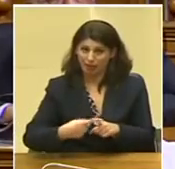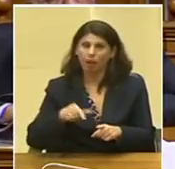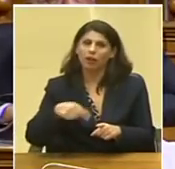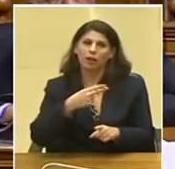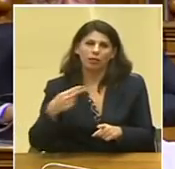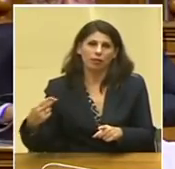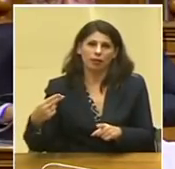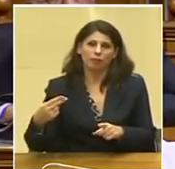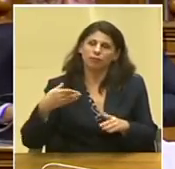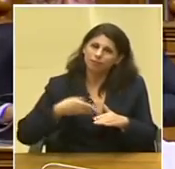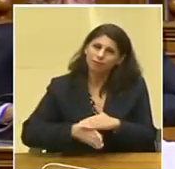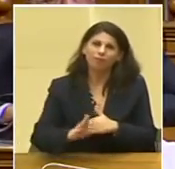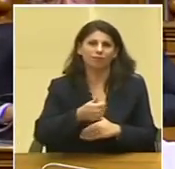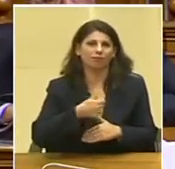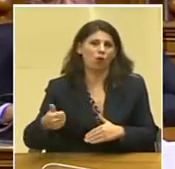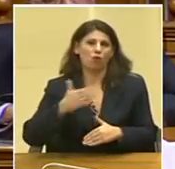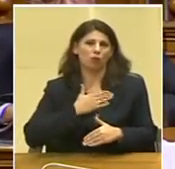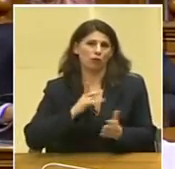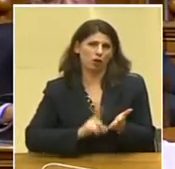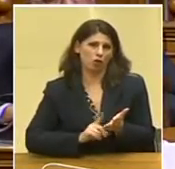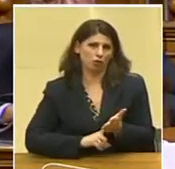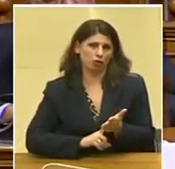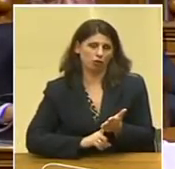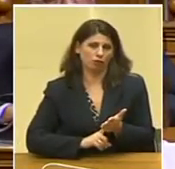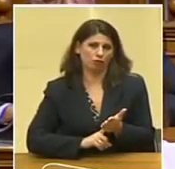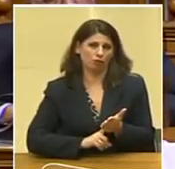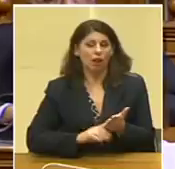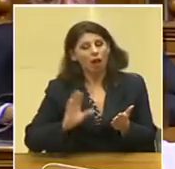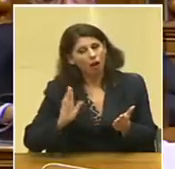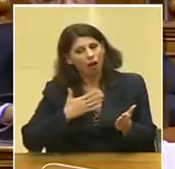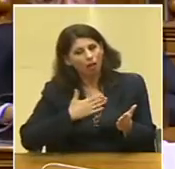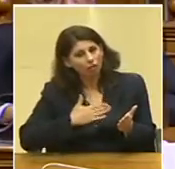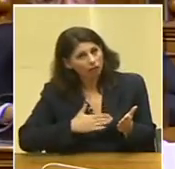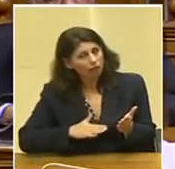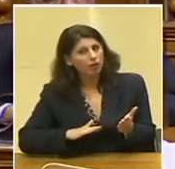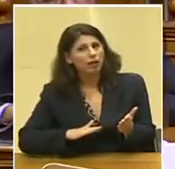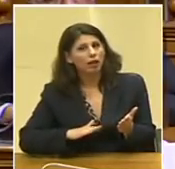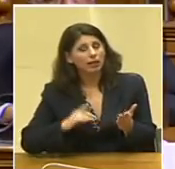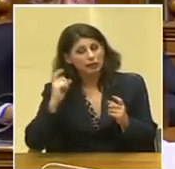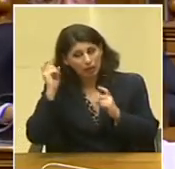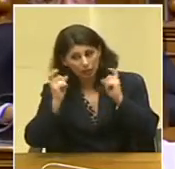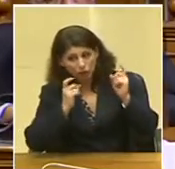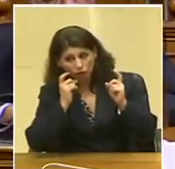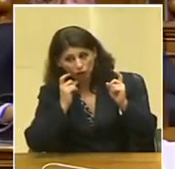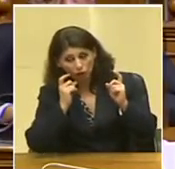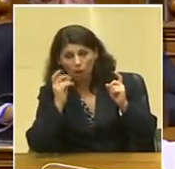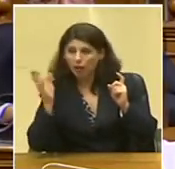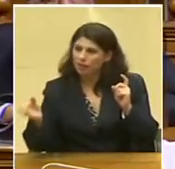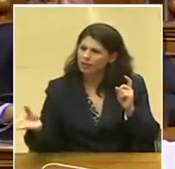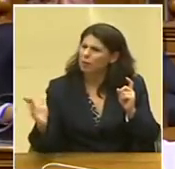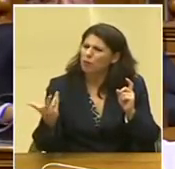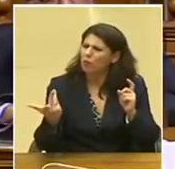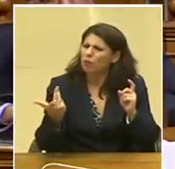που διέπεται αποκλειστικά από τους δικούς μας νόμους. Αλλά θα ήθελα να αναρωτηθώ, εσείς πώς